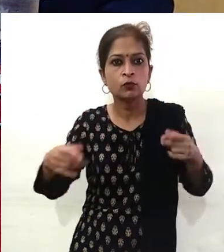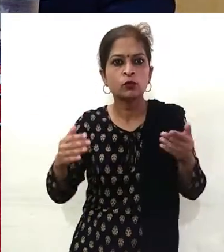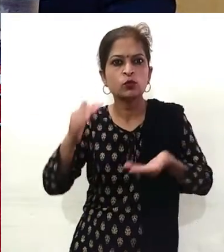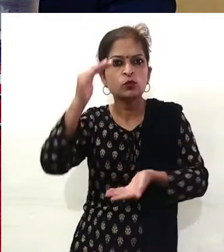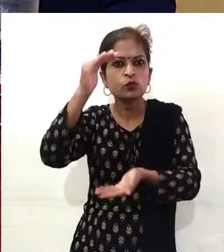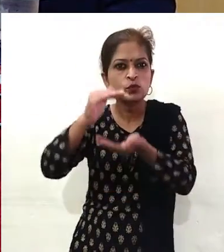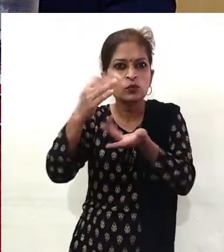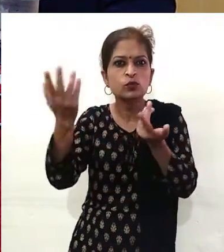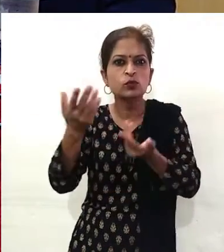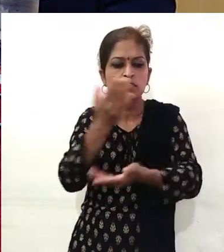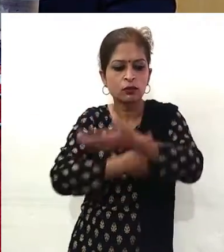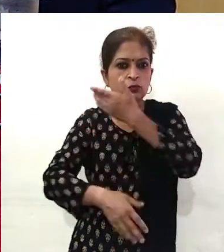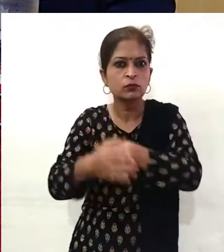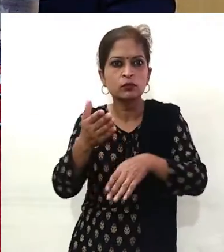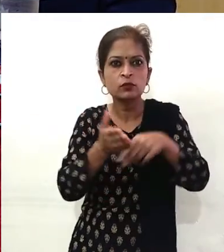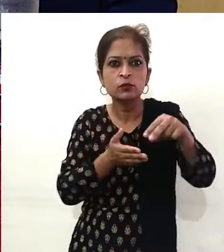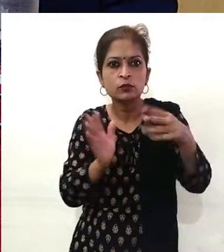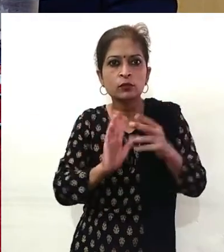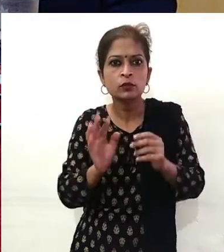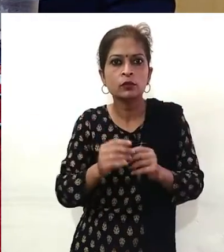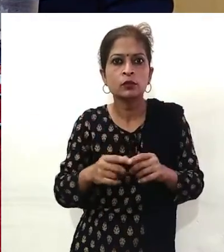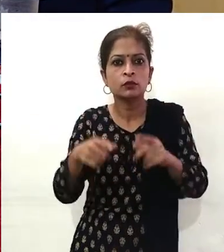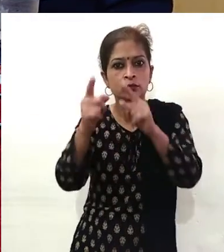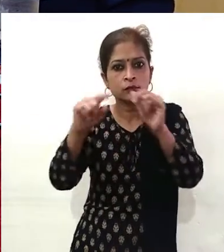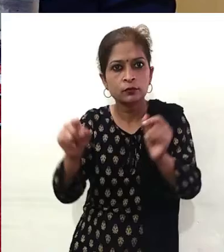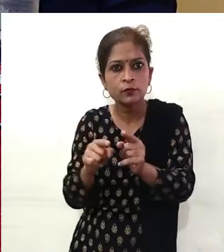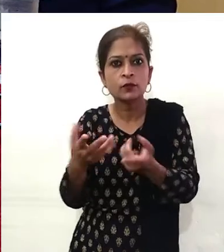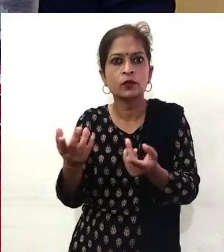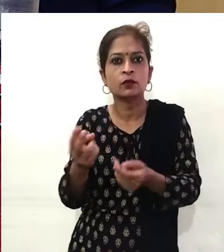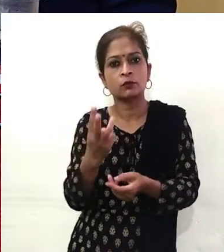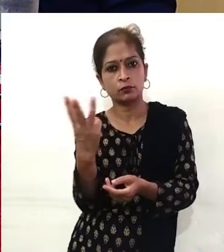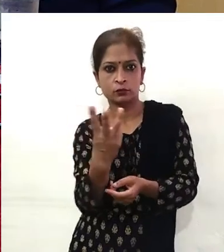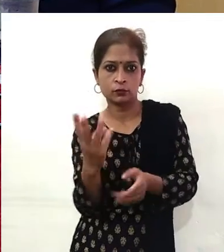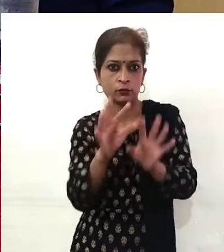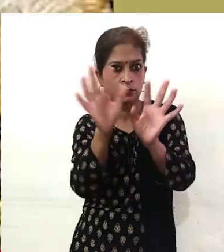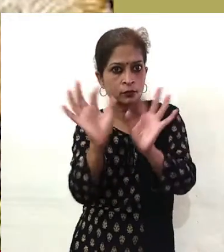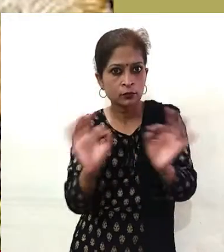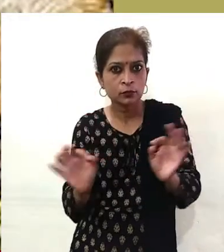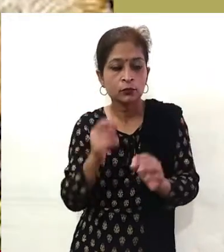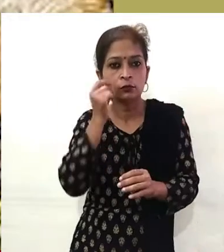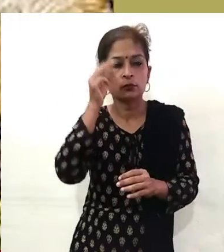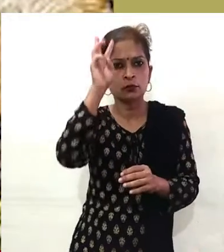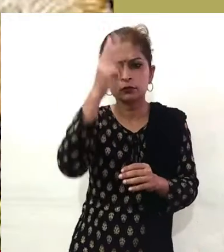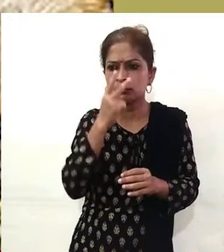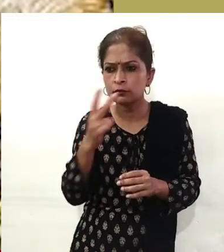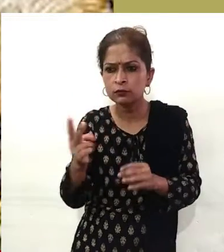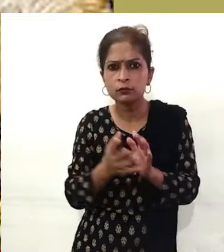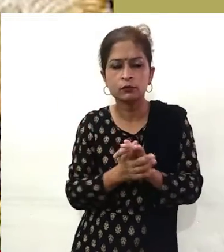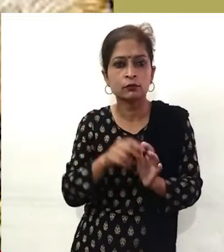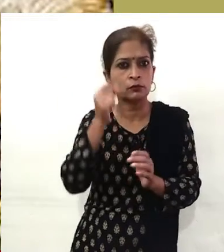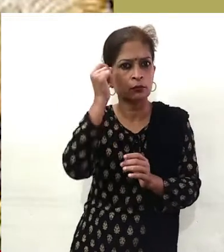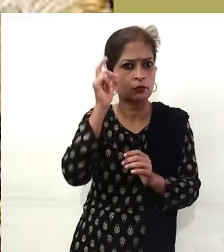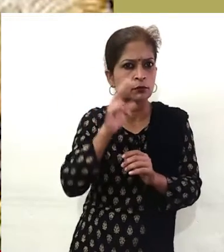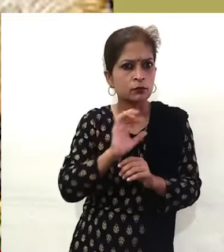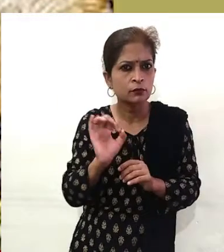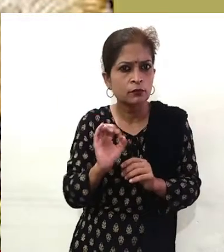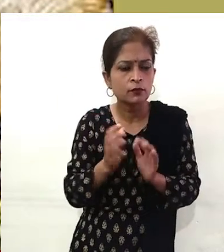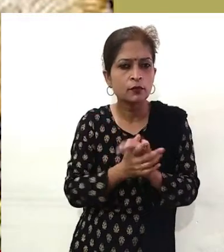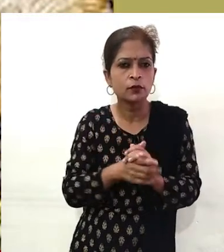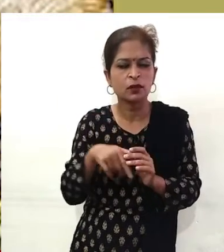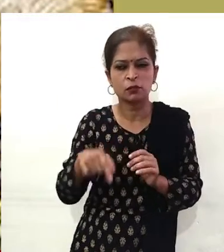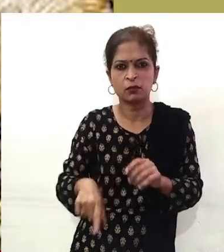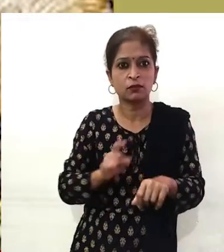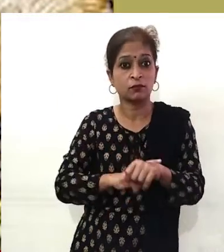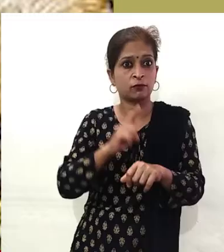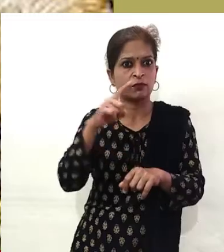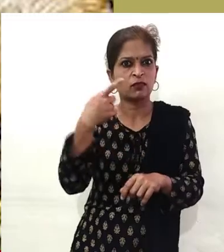अब भाई 3 मूर्तियां सामने तैयार हो गई, बिल्कुल नया ढांचा। और राजा को समझ ही ना आए, क्योंकि इस ढंग में तो हमने